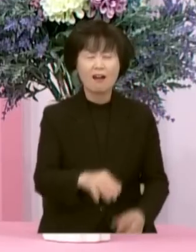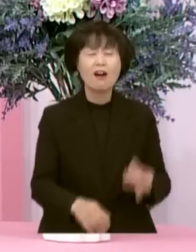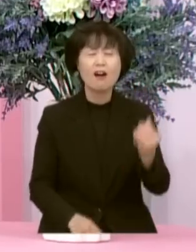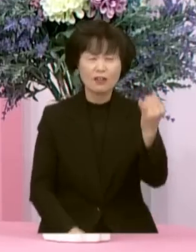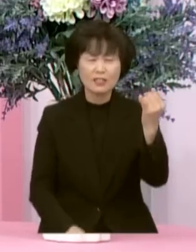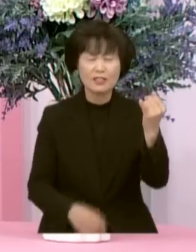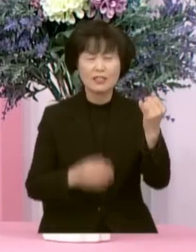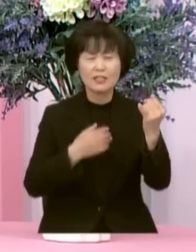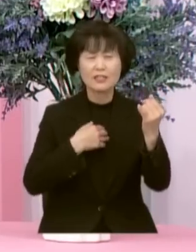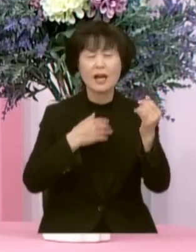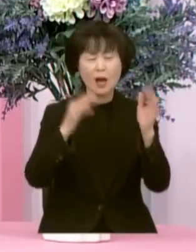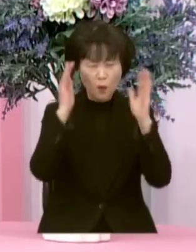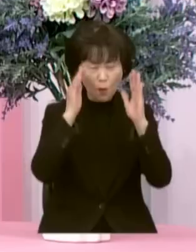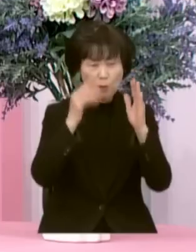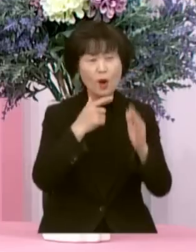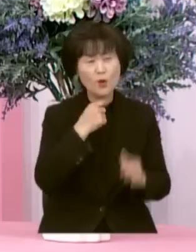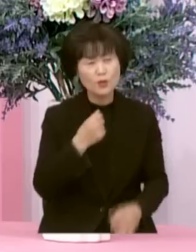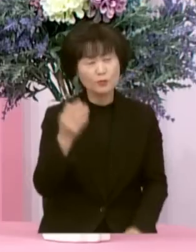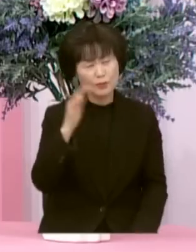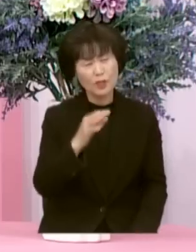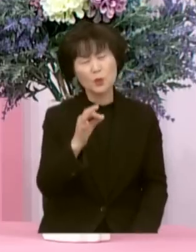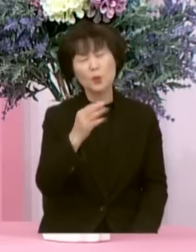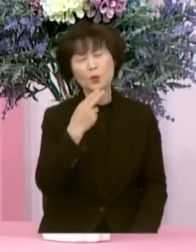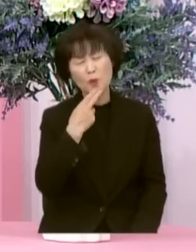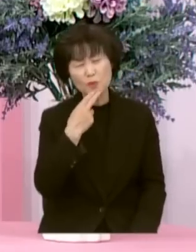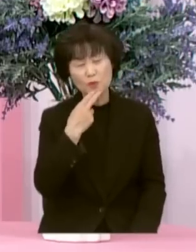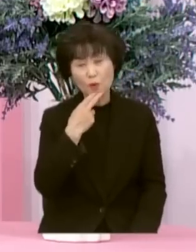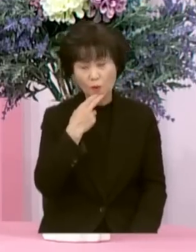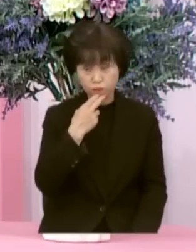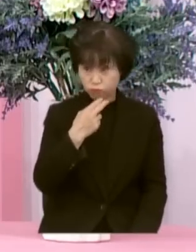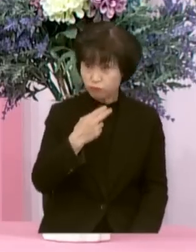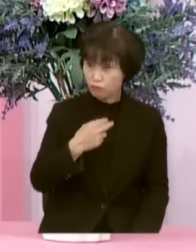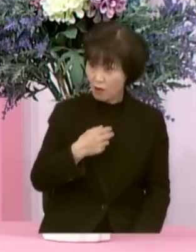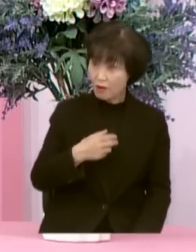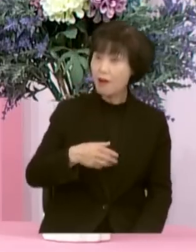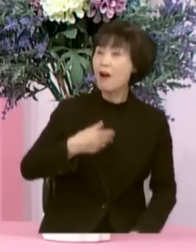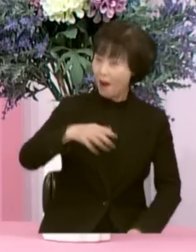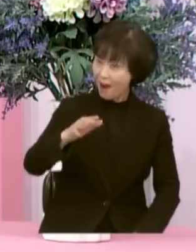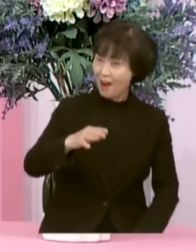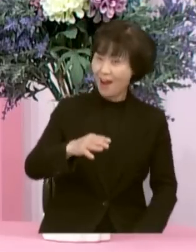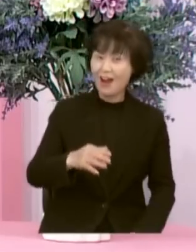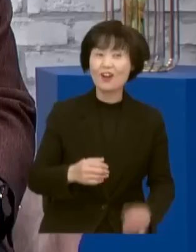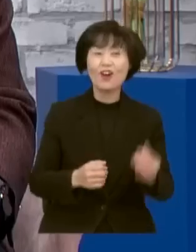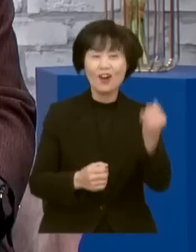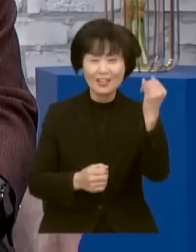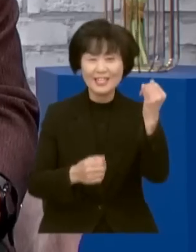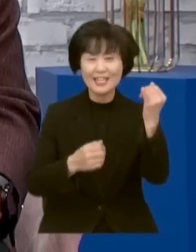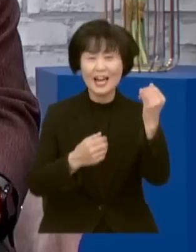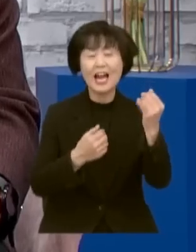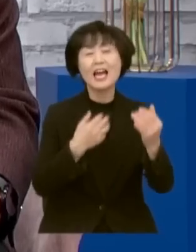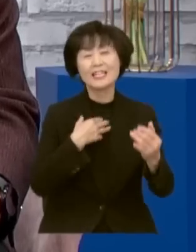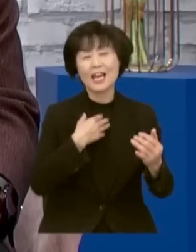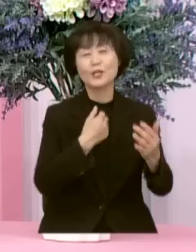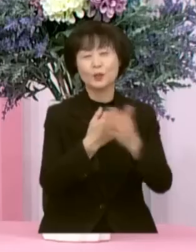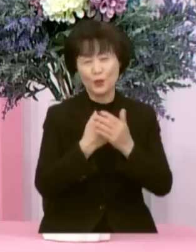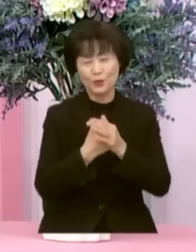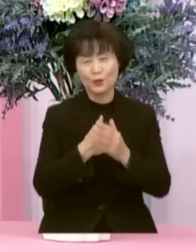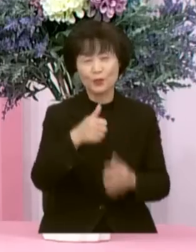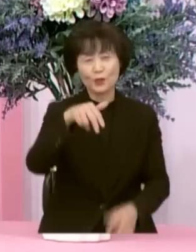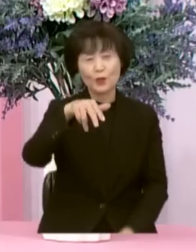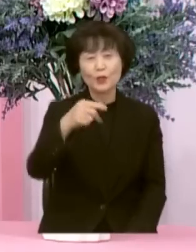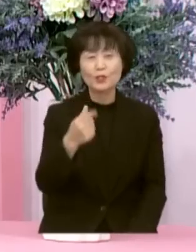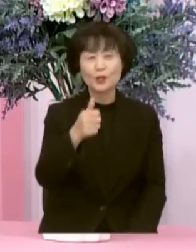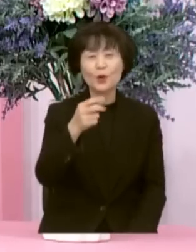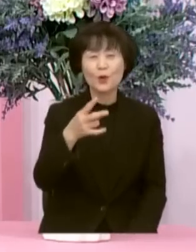내가. 근데 우리 돈이 없다. 그랬더니 가. 그러면서 확 밀어지는 돈을 왜 줬어요. 언니가 도와줄게 가. 네. 조연의 지가